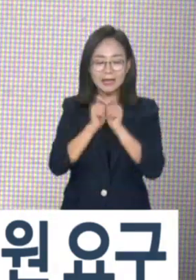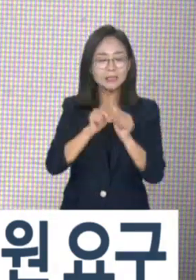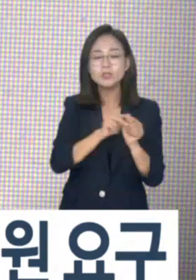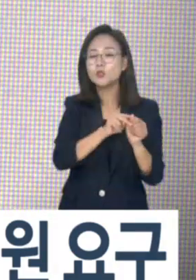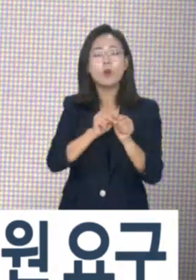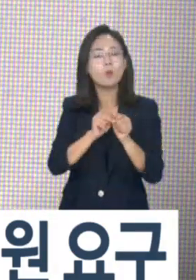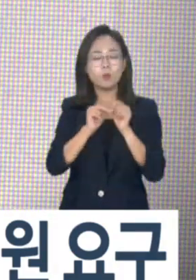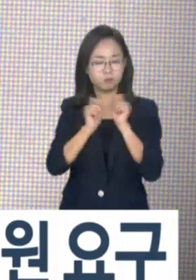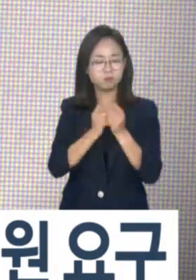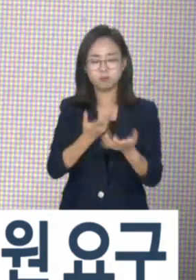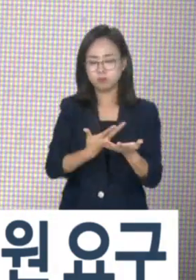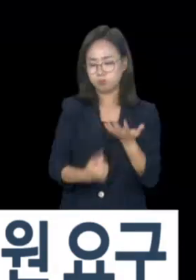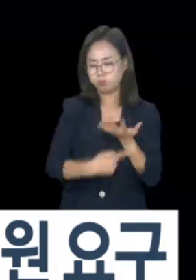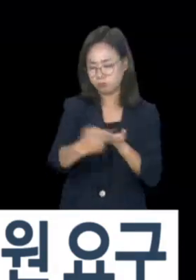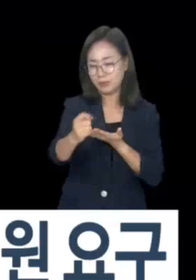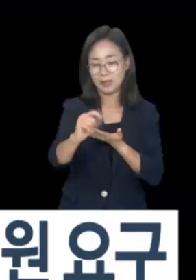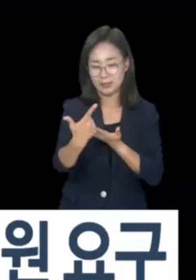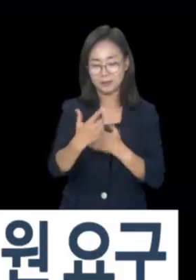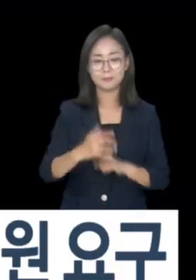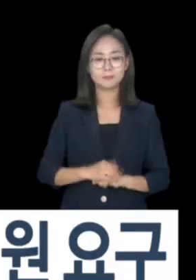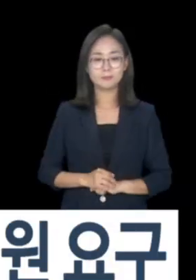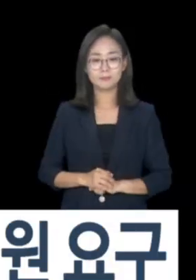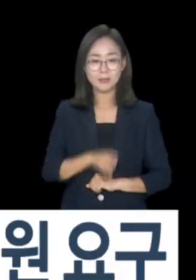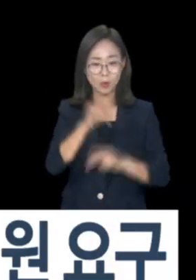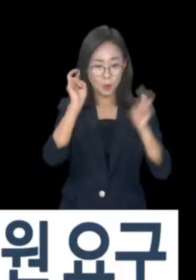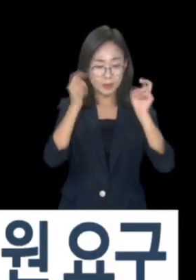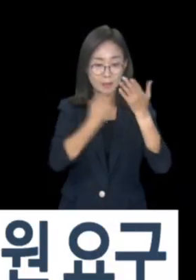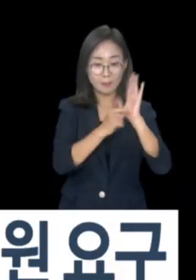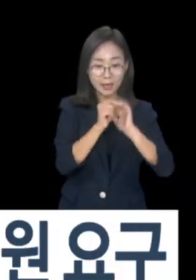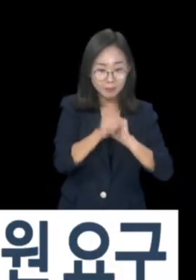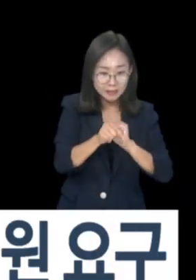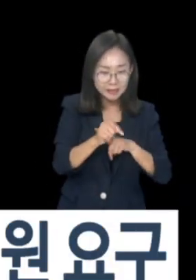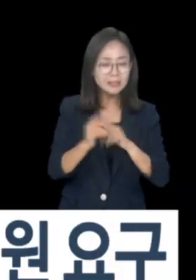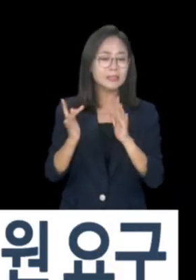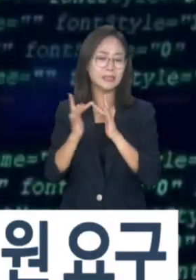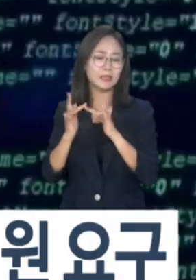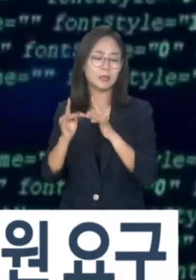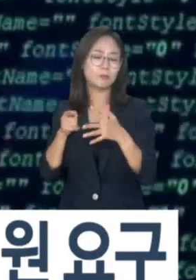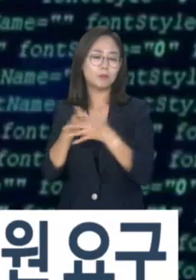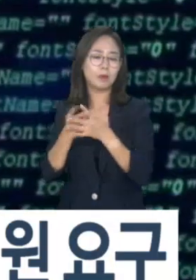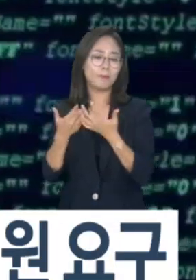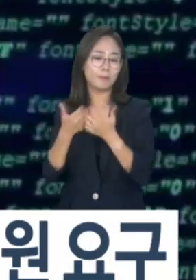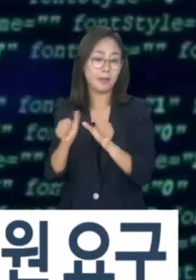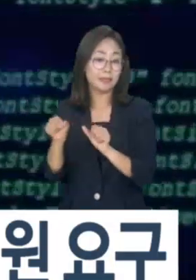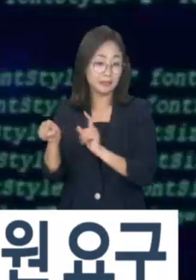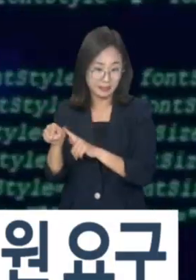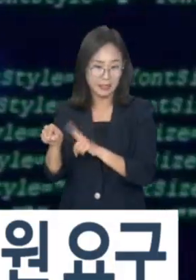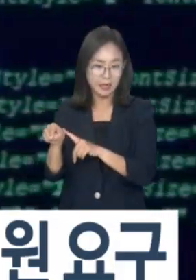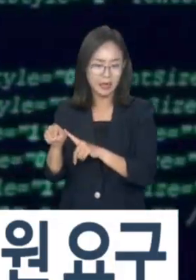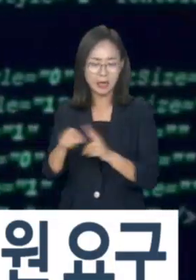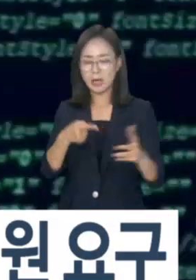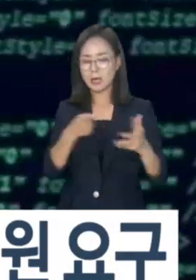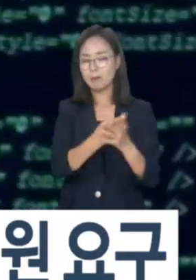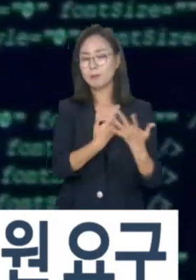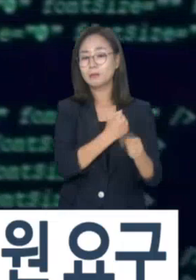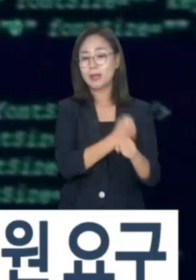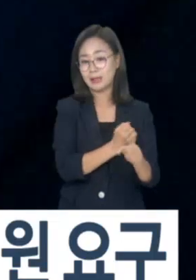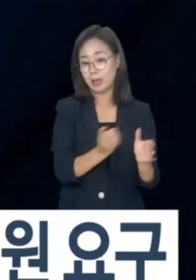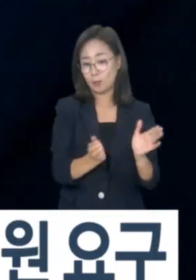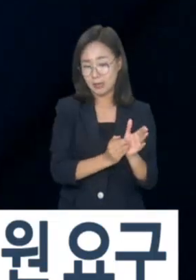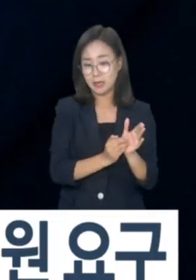손상되지 않았다고 주장했습니다 tsmc의 발표는 유명 랜섬웨어 해커 그룹 락 빛이 킨맥스를 해킹했다고